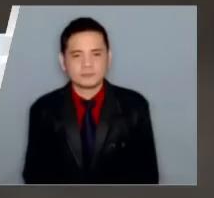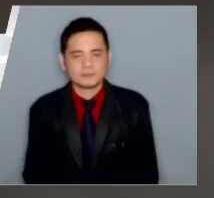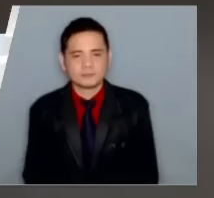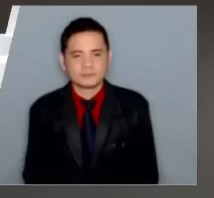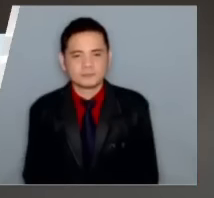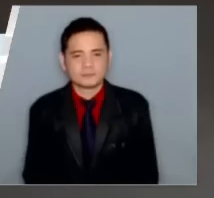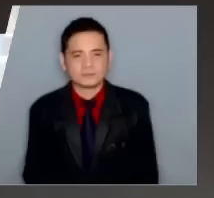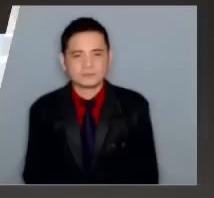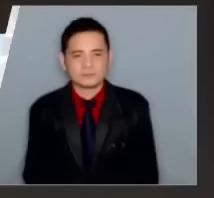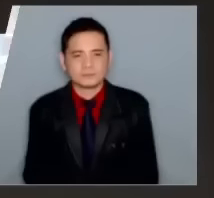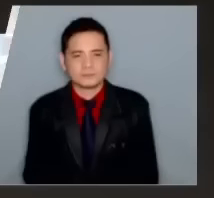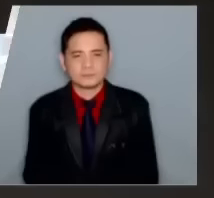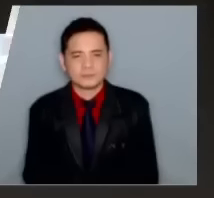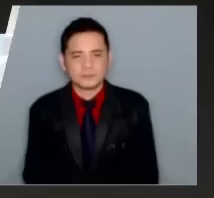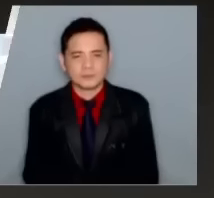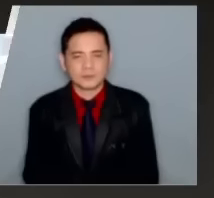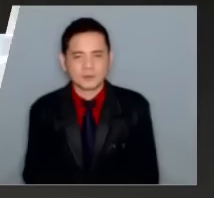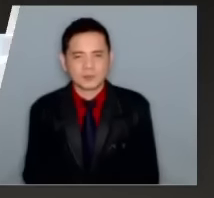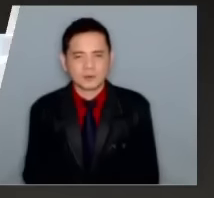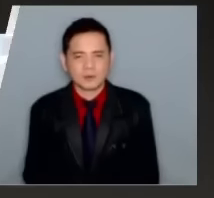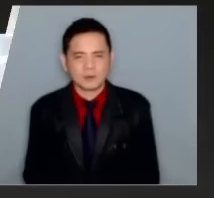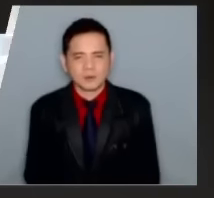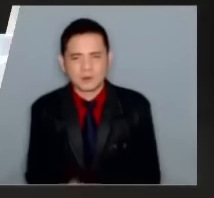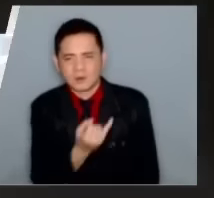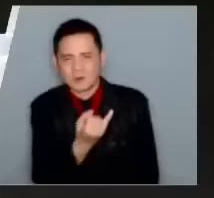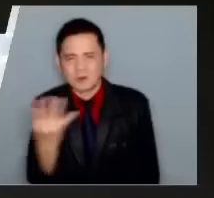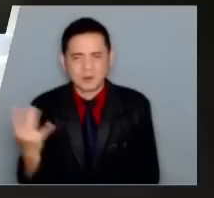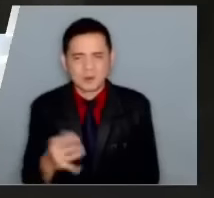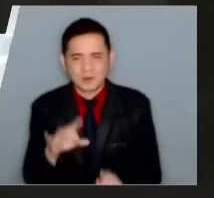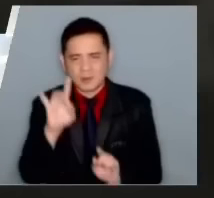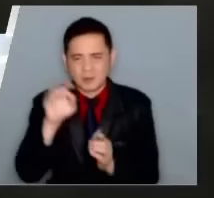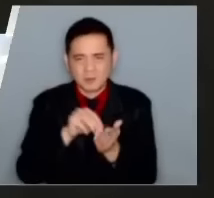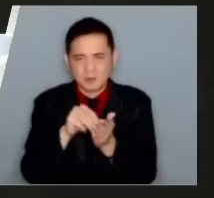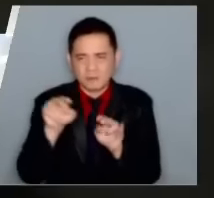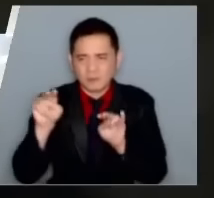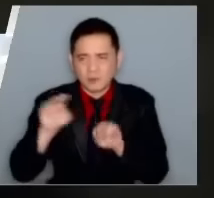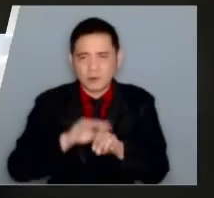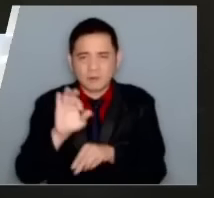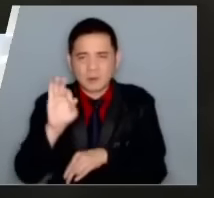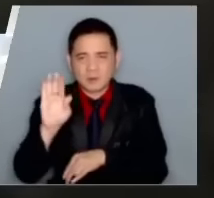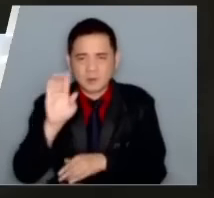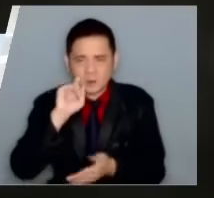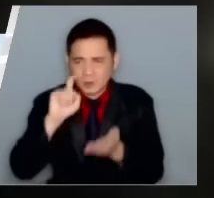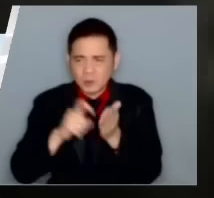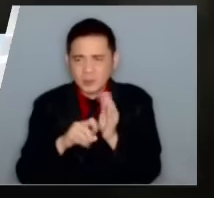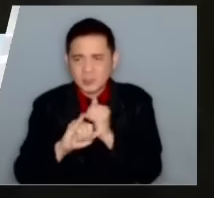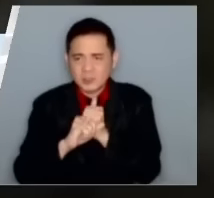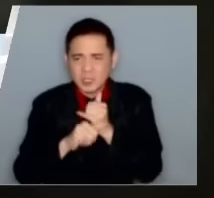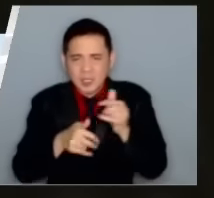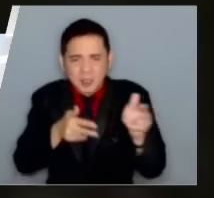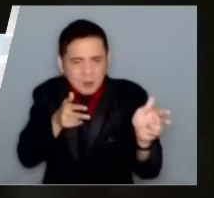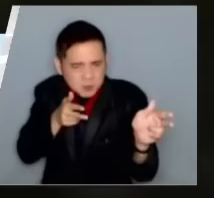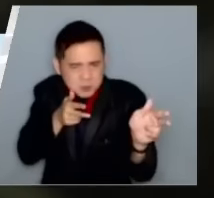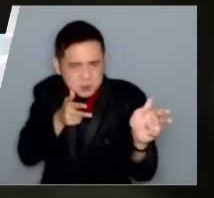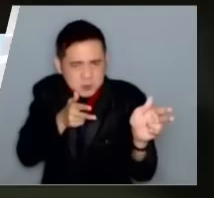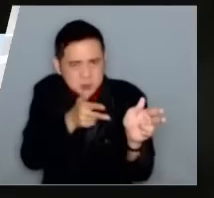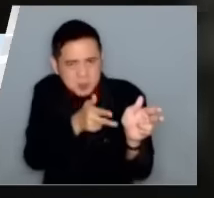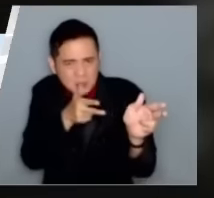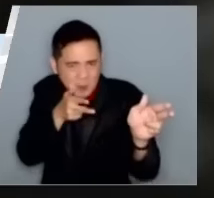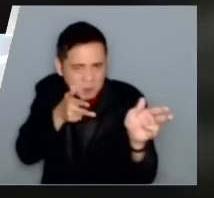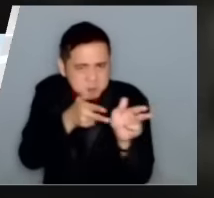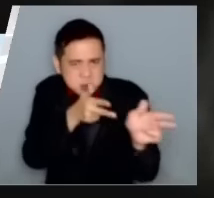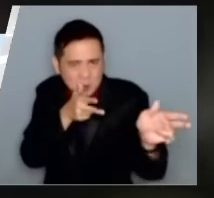Mahigit 8 milyong views na sa Facebook ang video na ito kung saan makikita ang tila hamunan at gitgitan ng dalawang jeep na ito sa isang masikip na